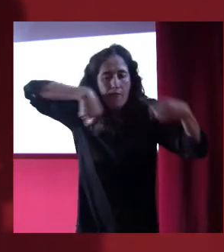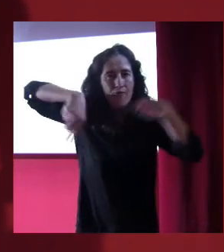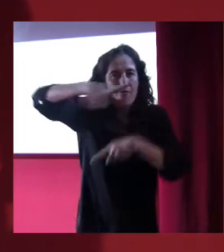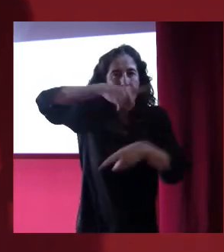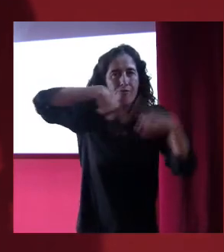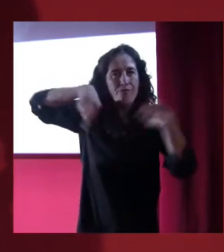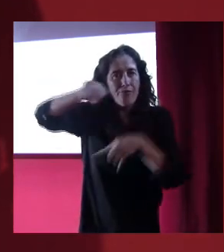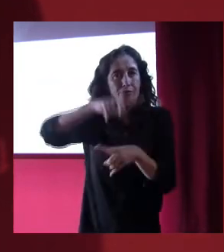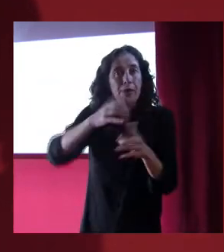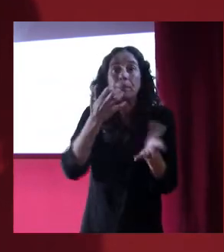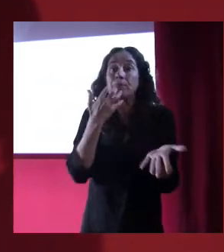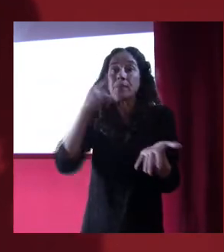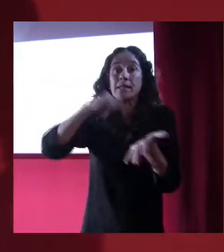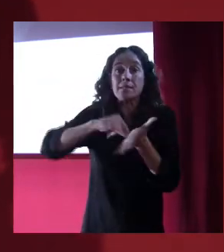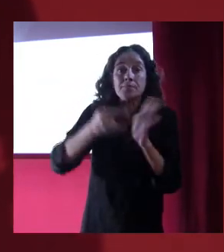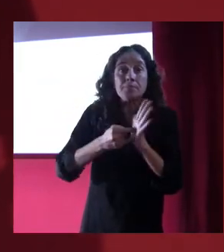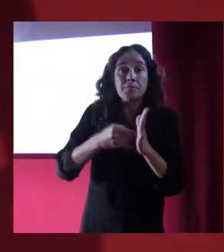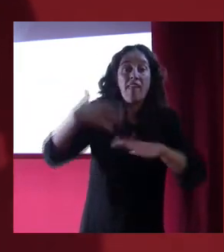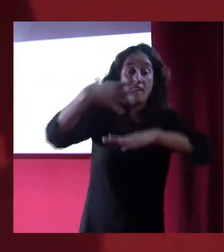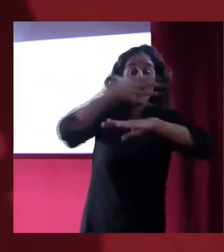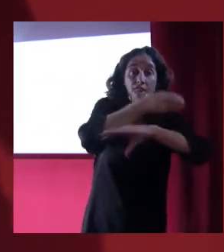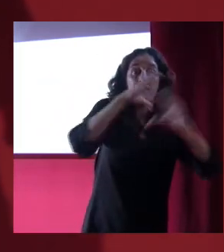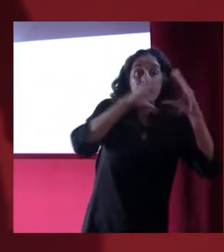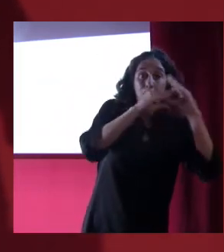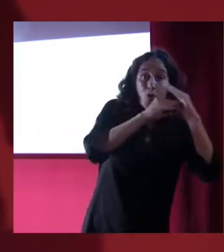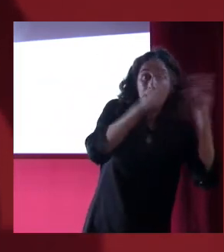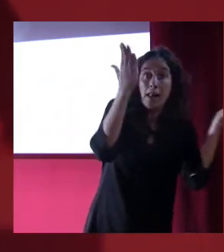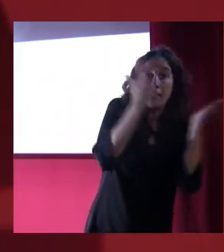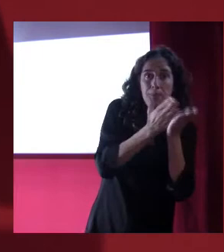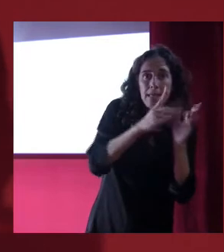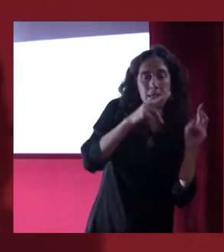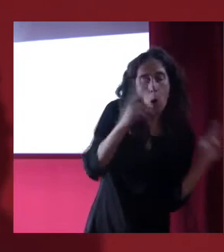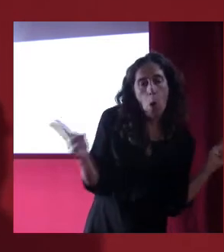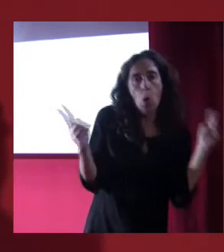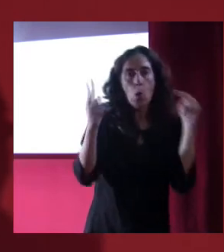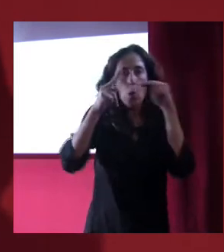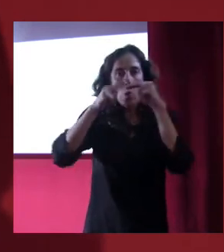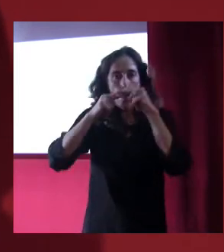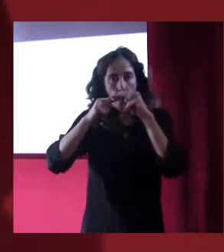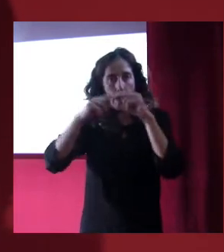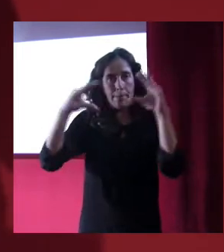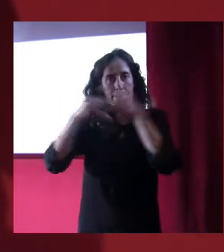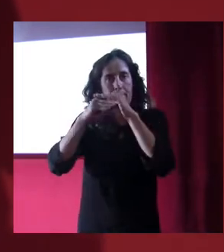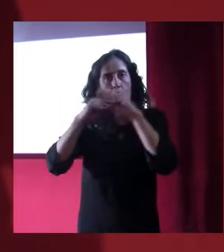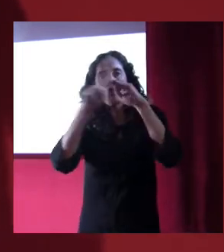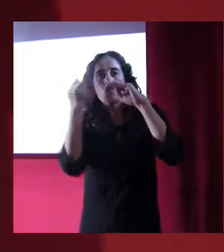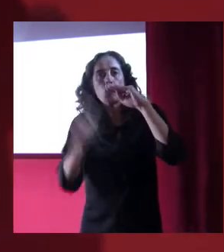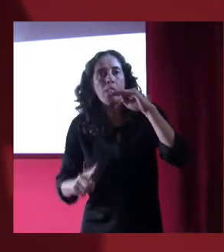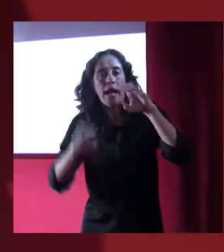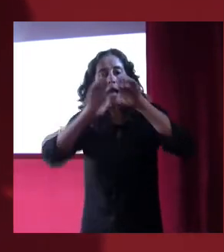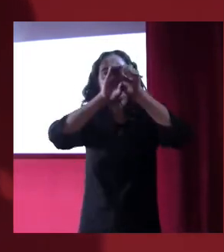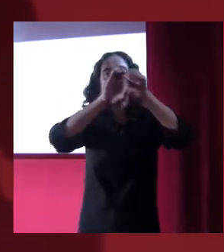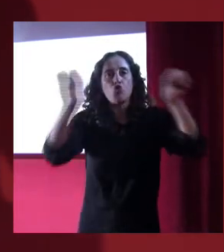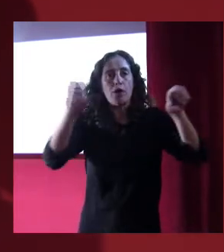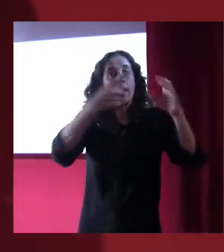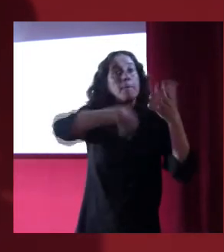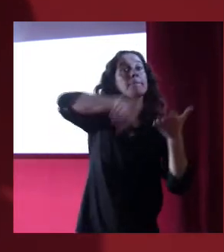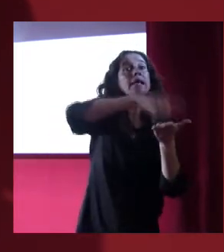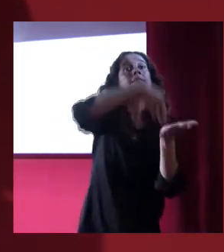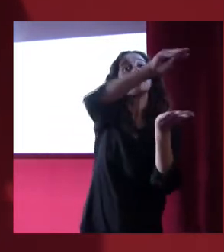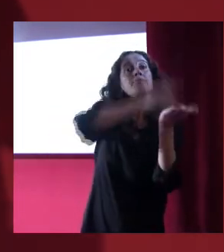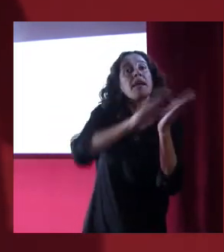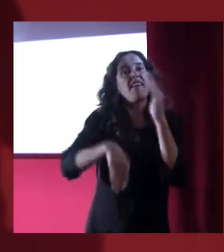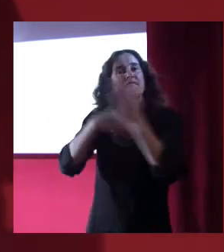és el projecte d'unir ferrocarrils del Vallès amb ferrocarrils pel Llobregat, amb un túnel des de Plaça Espanya